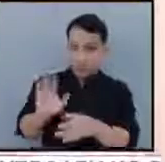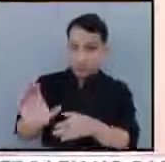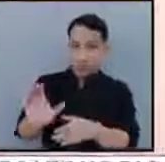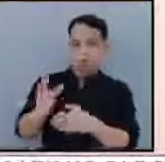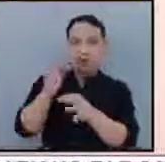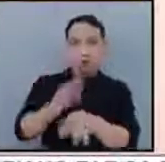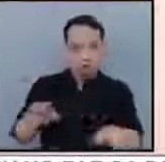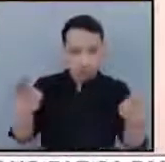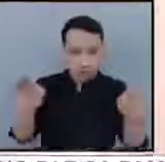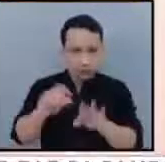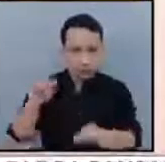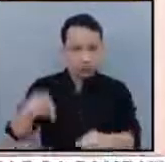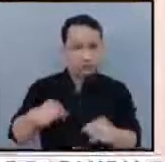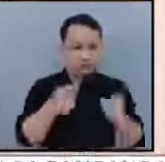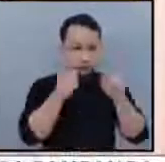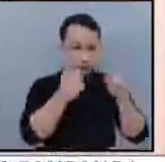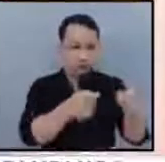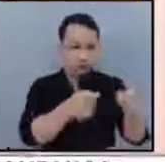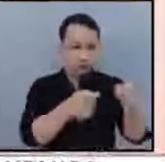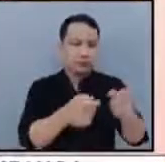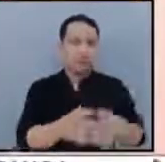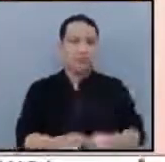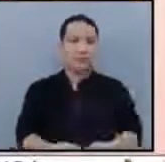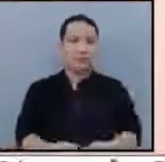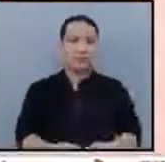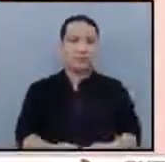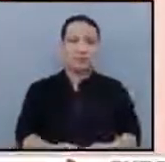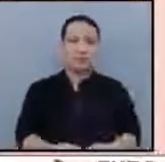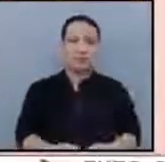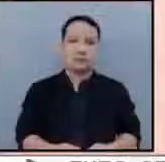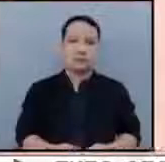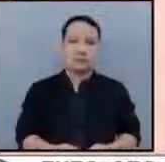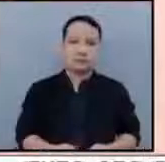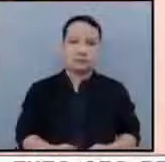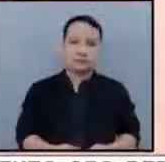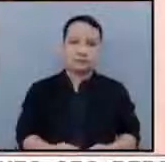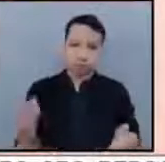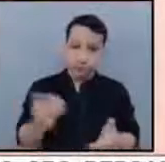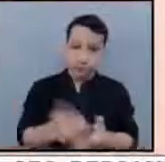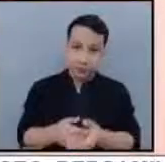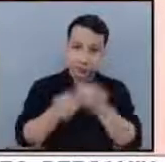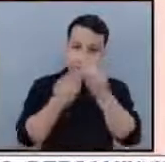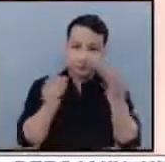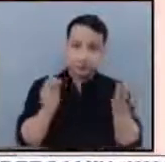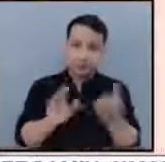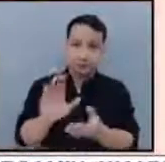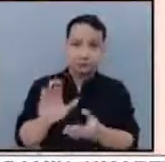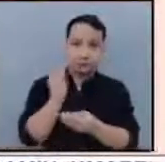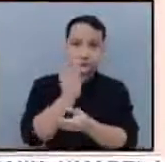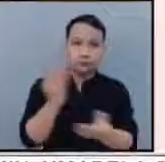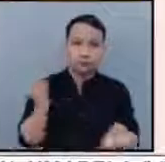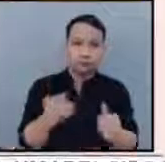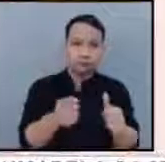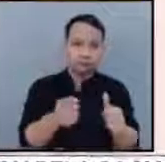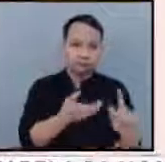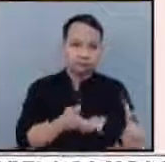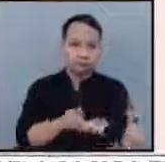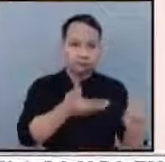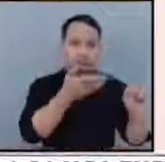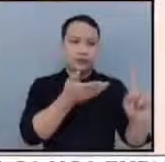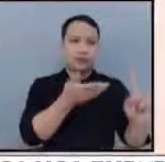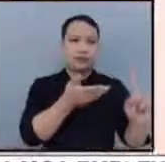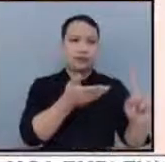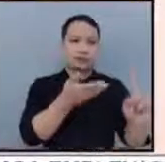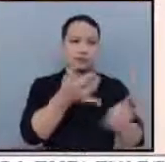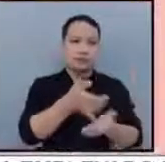ng parangal para sa ganitong klaseng mga inisyatiba. Tamang-tama yan. Muli atin pong nakapanayamang isa sa mga tinanghal na most outstanding